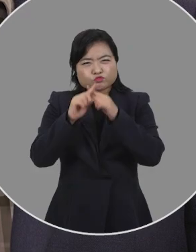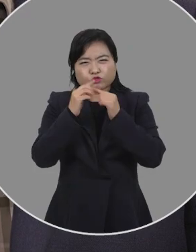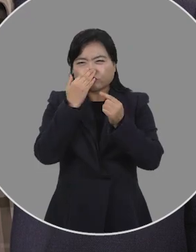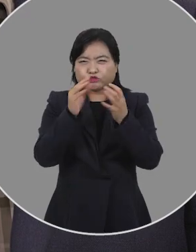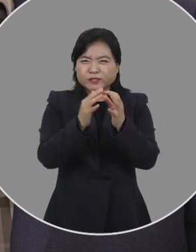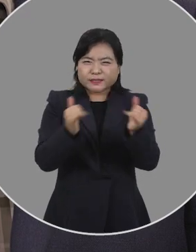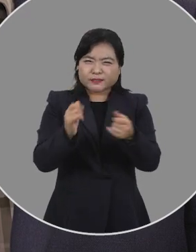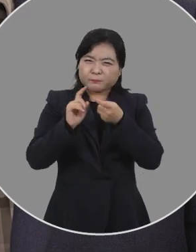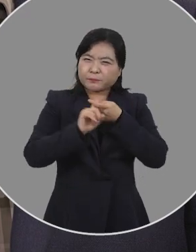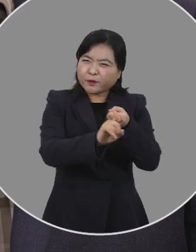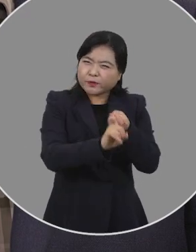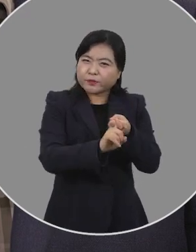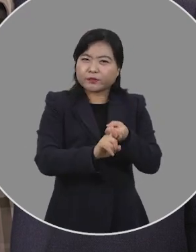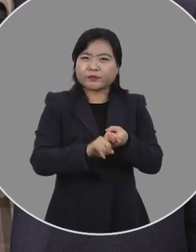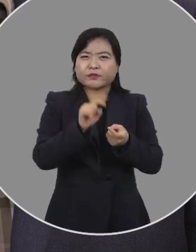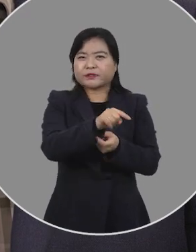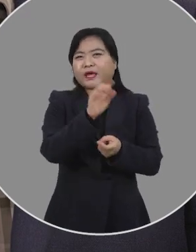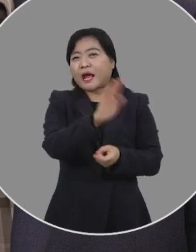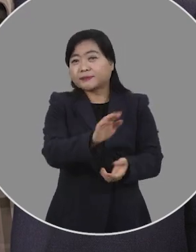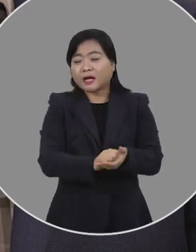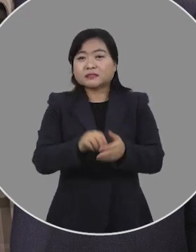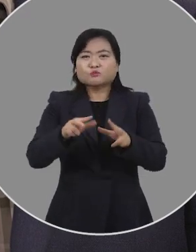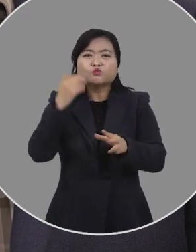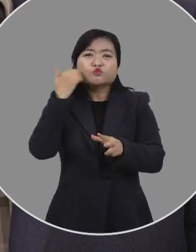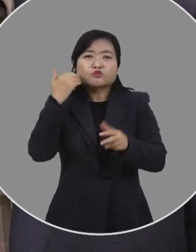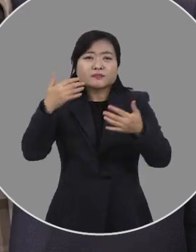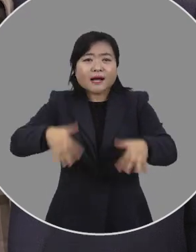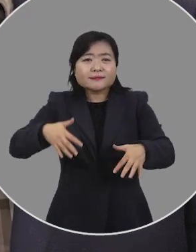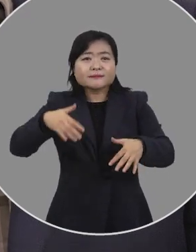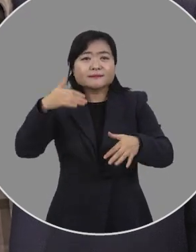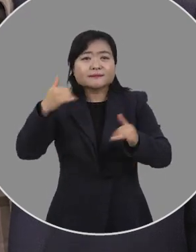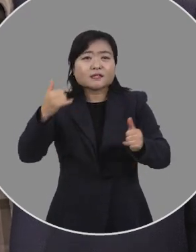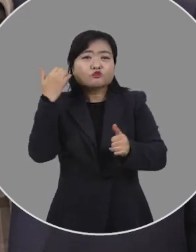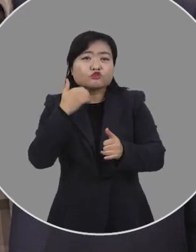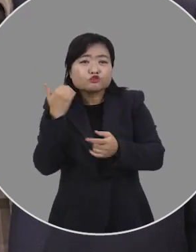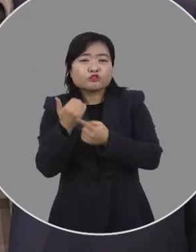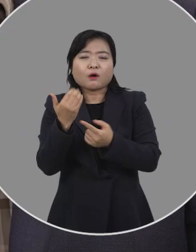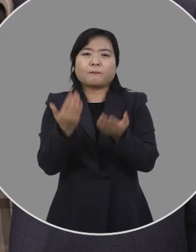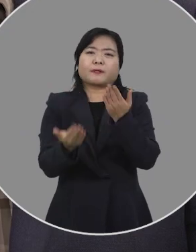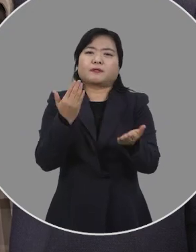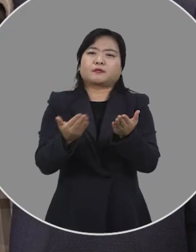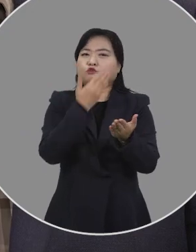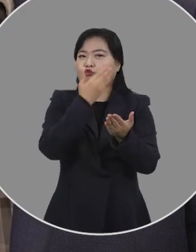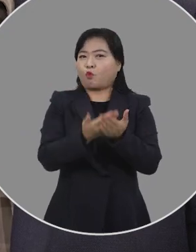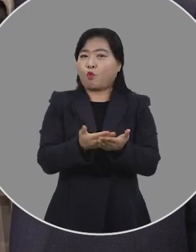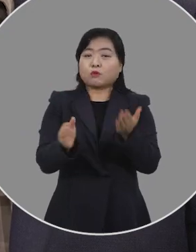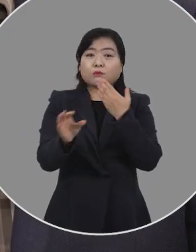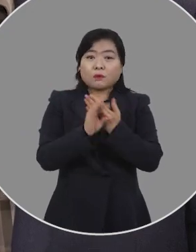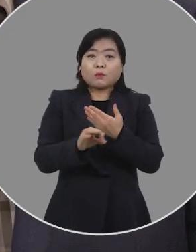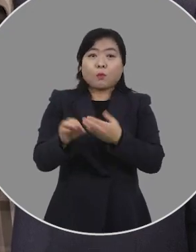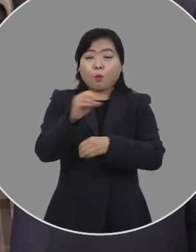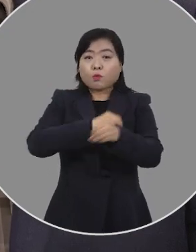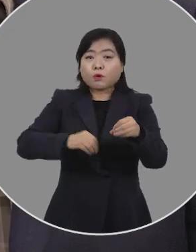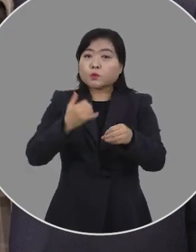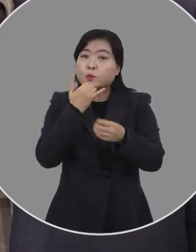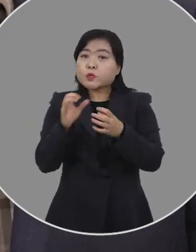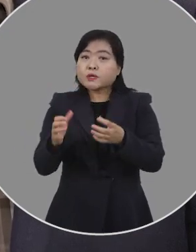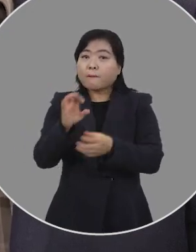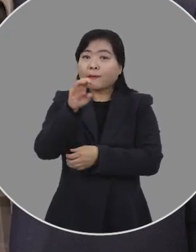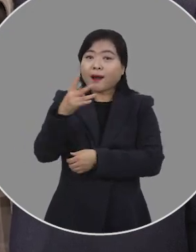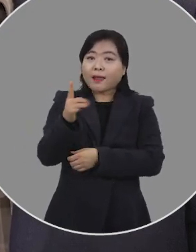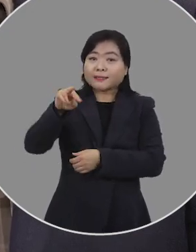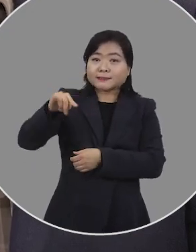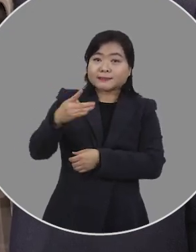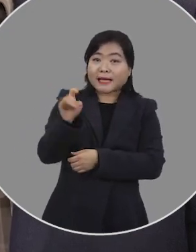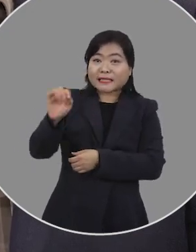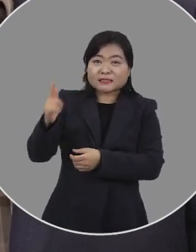무조건 유대인 편을 드는 게 아니라 지금 누가 약자인지를 판단하는 것이죠. 그렇다면 저는 오히려 팔레스타인 쪽을 지지하는 것이 오히려